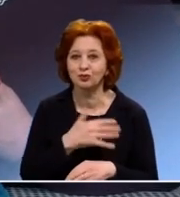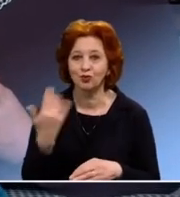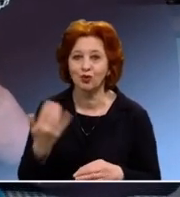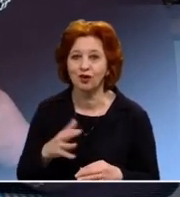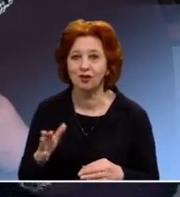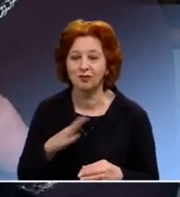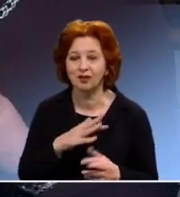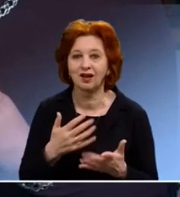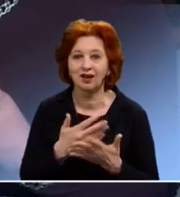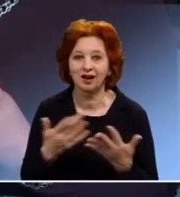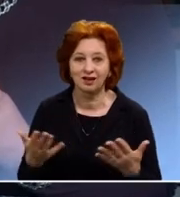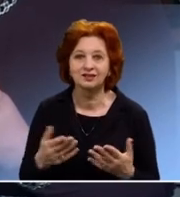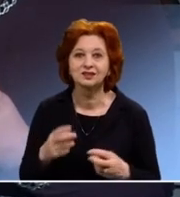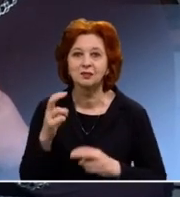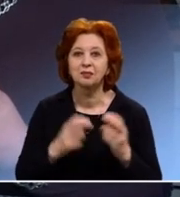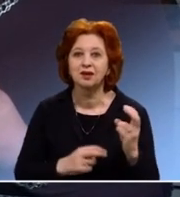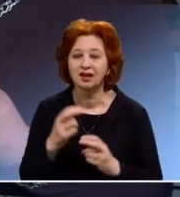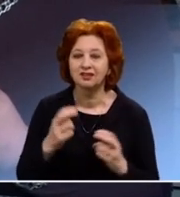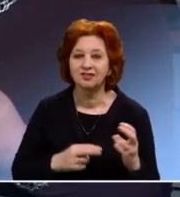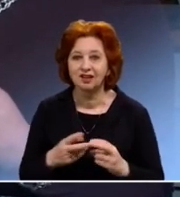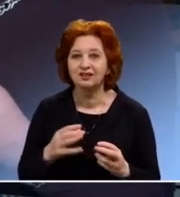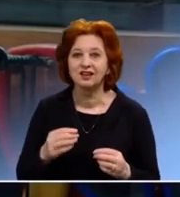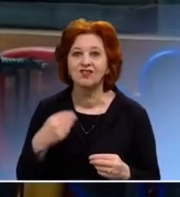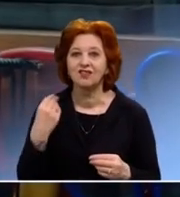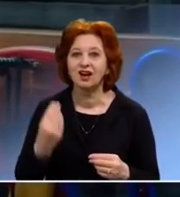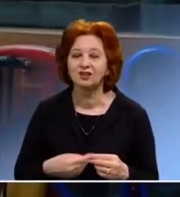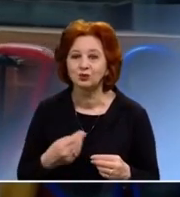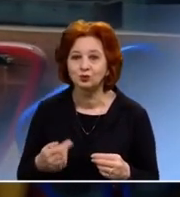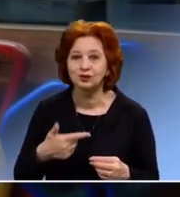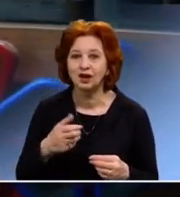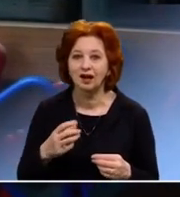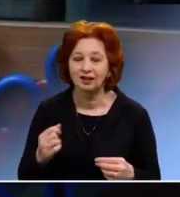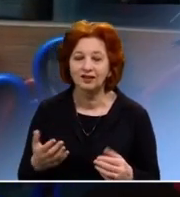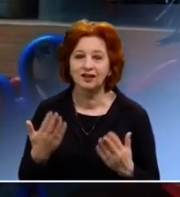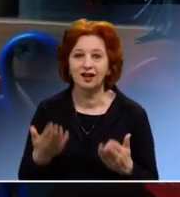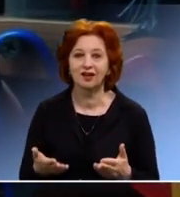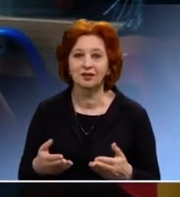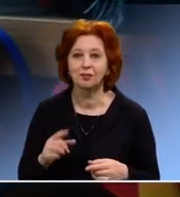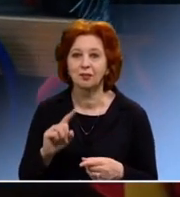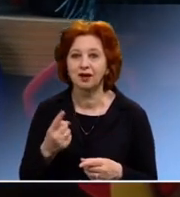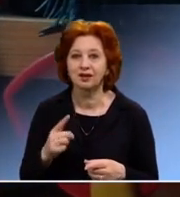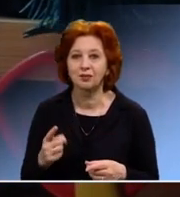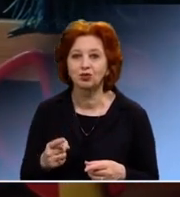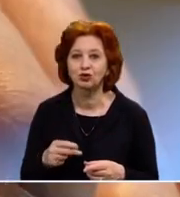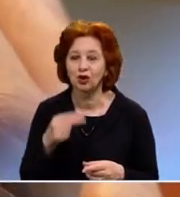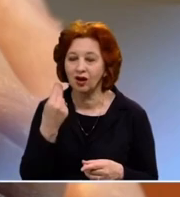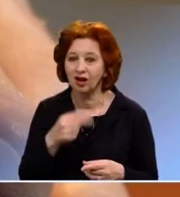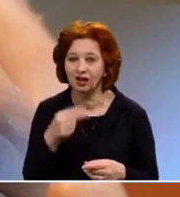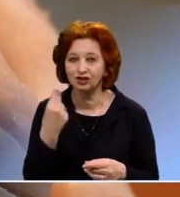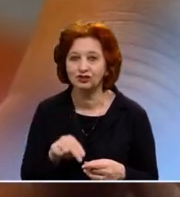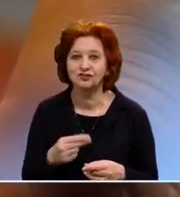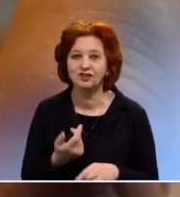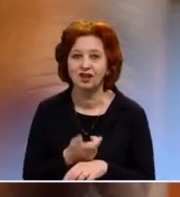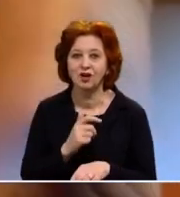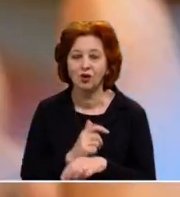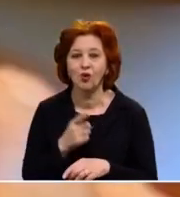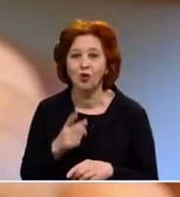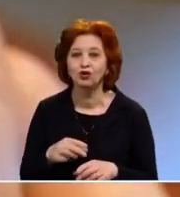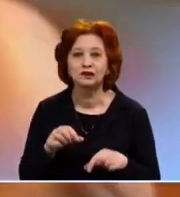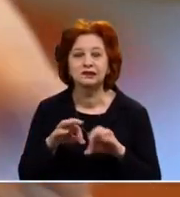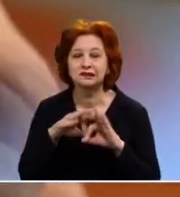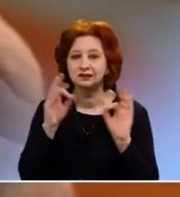это глина иностранного производителя, это французская глина, и потому что очень качественная